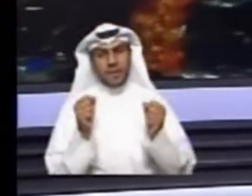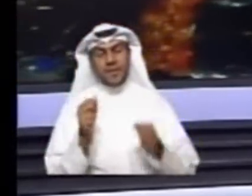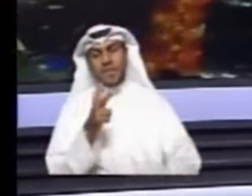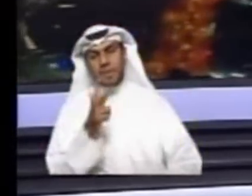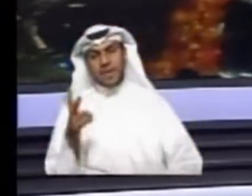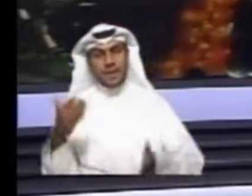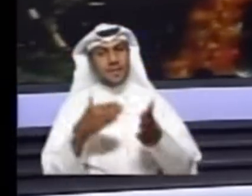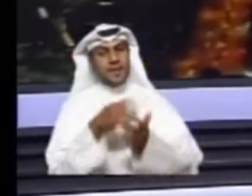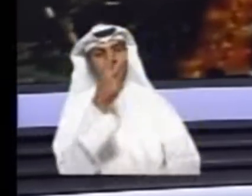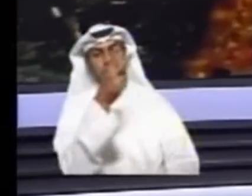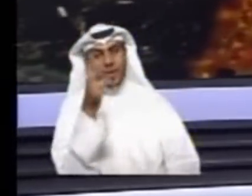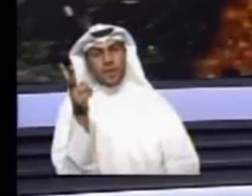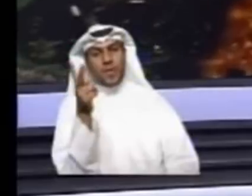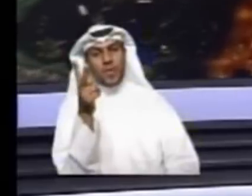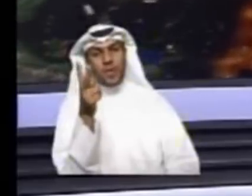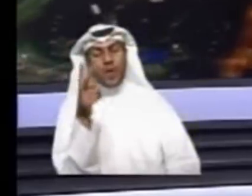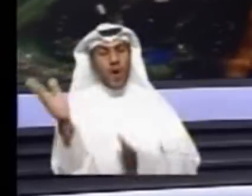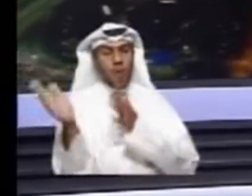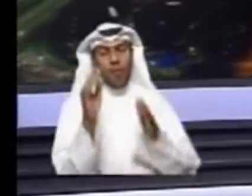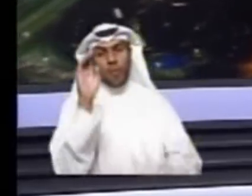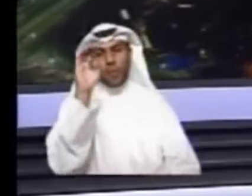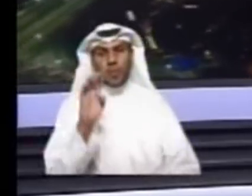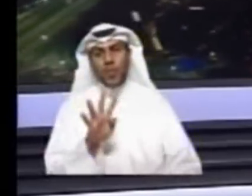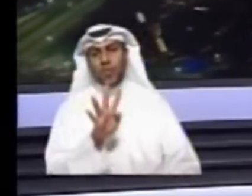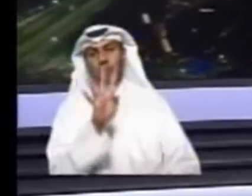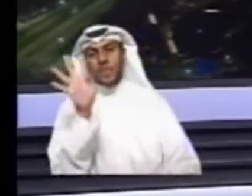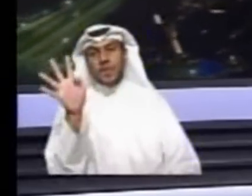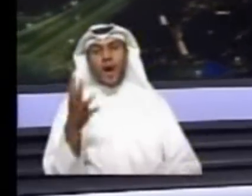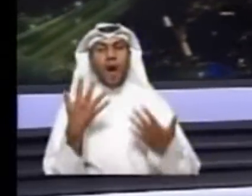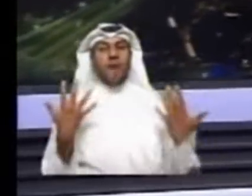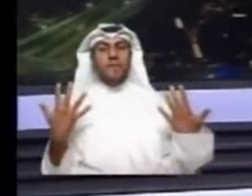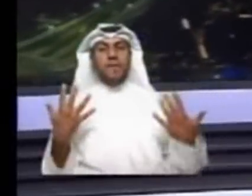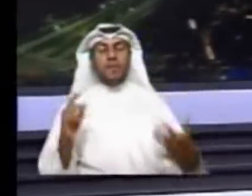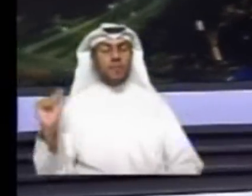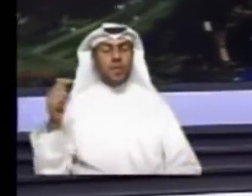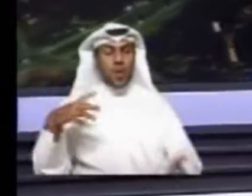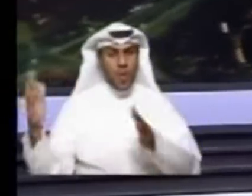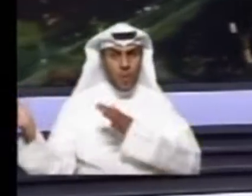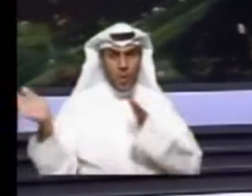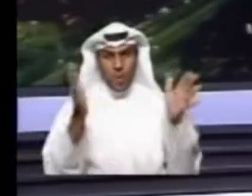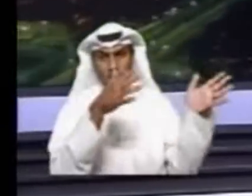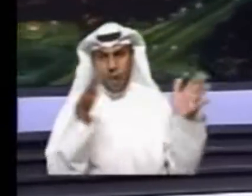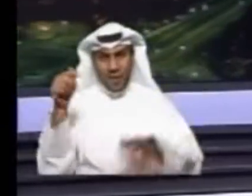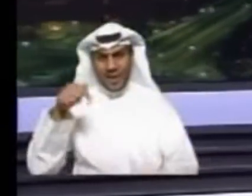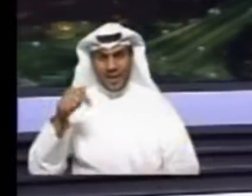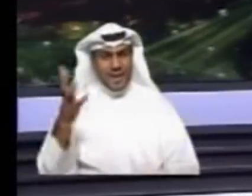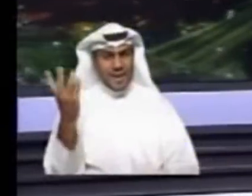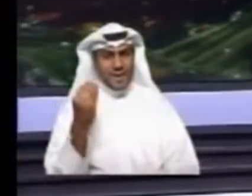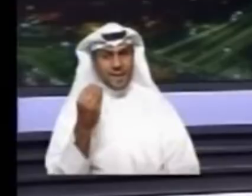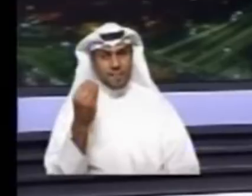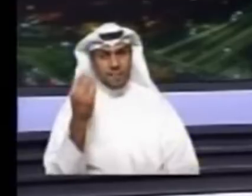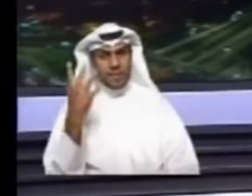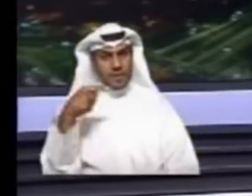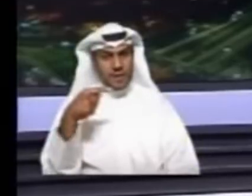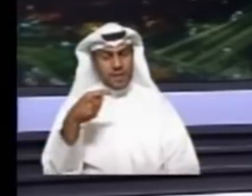22 درجه مئويه الهواء جنوبي شرقي خفيف الى مع اعتدل السرعه تراوح سرعتها في هذه اللحظه ما بين 15